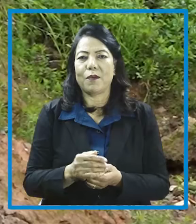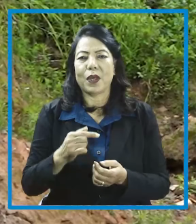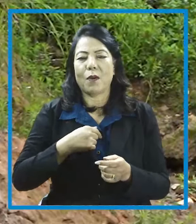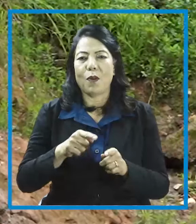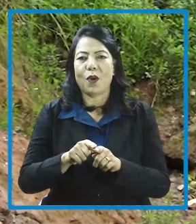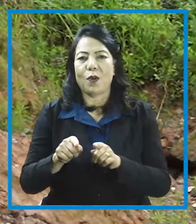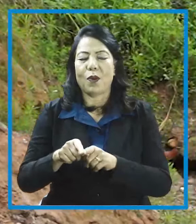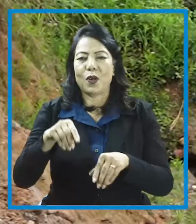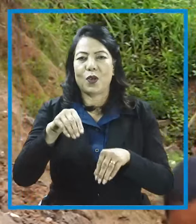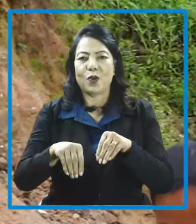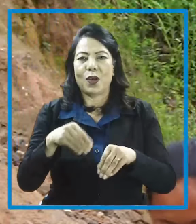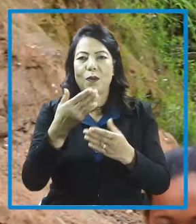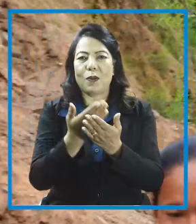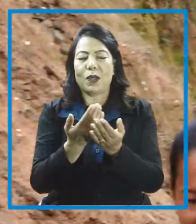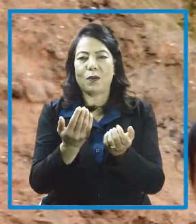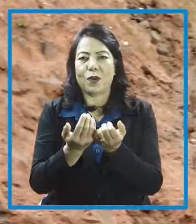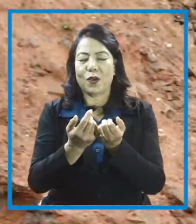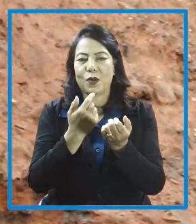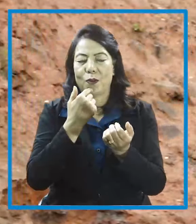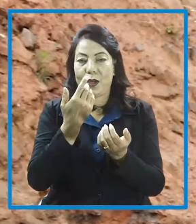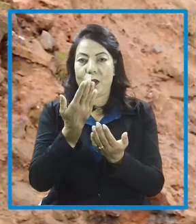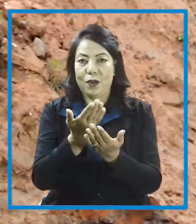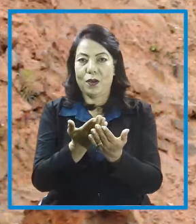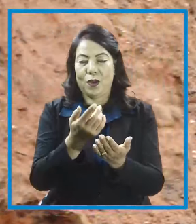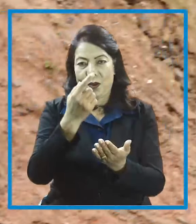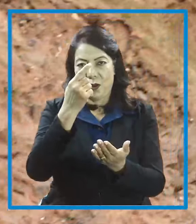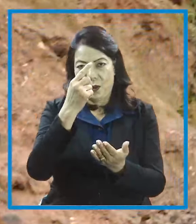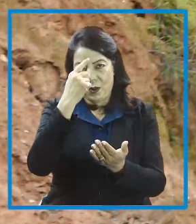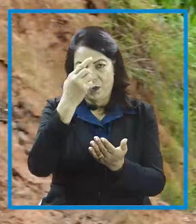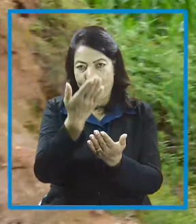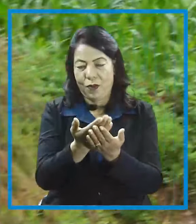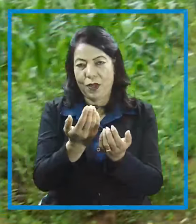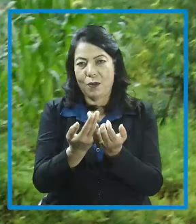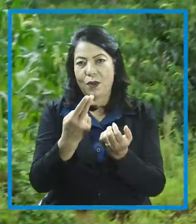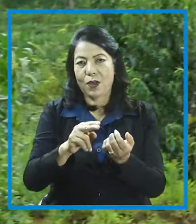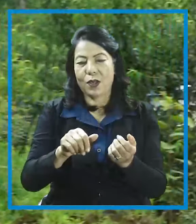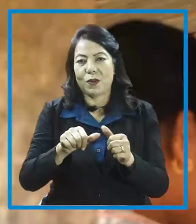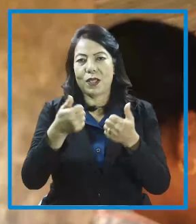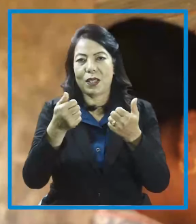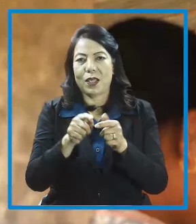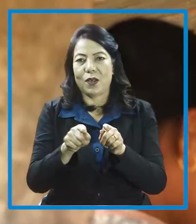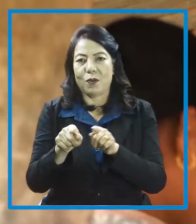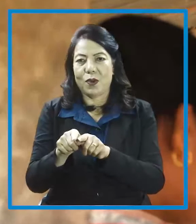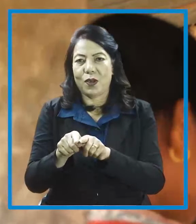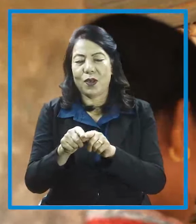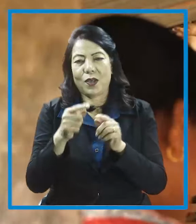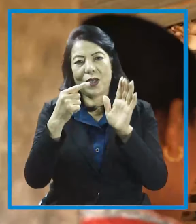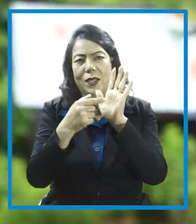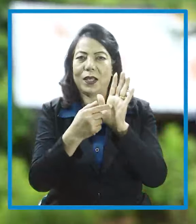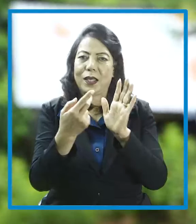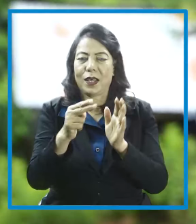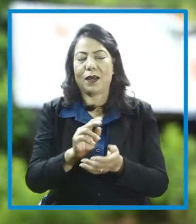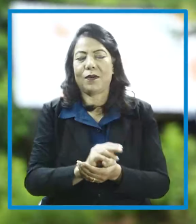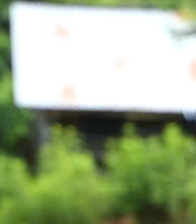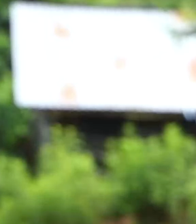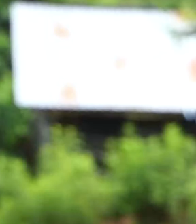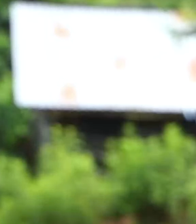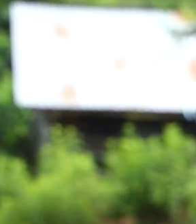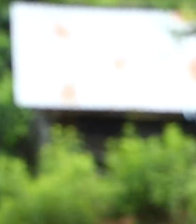आत्मविश्वास जागेर आयो। त्यसपछि म पनि चुनावमा लड्छु उठ्छु भनेर उठेँ, त्यसपछि जितेर